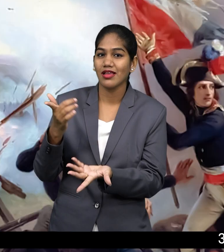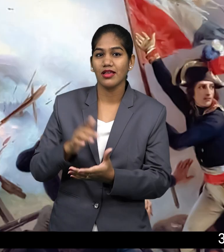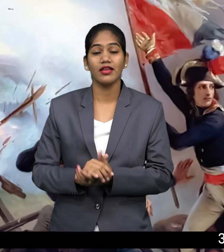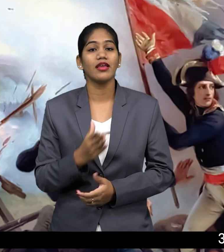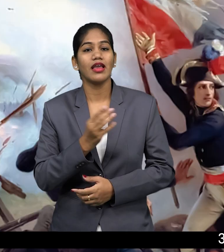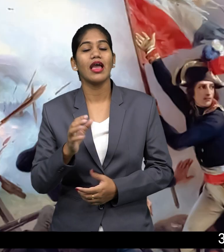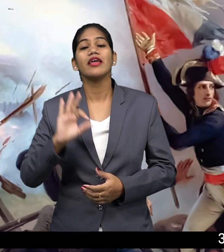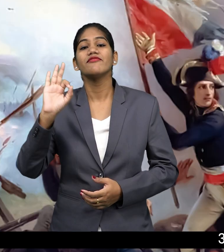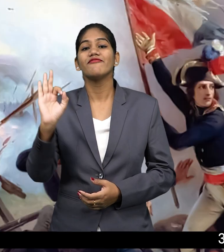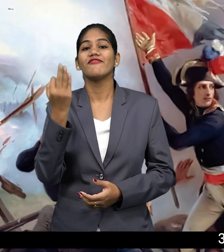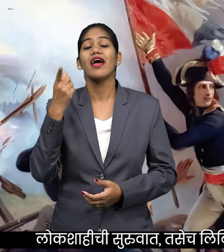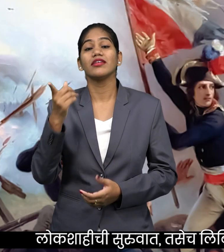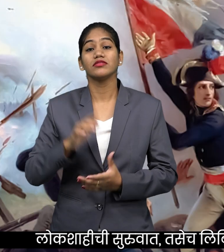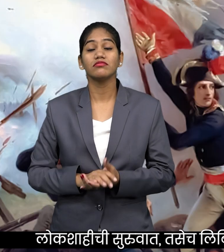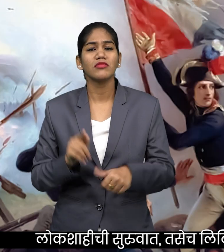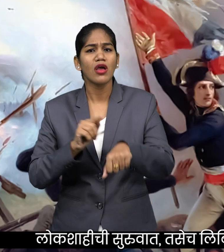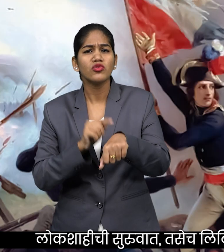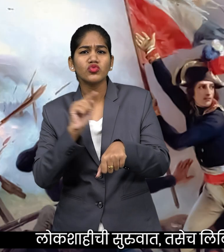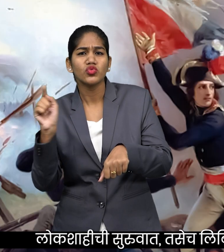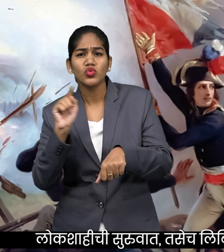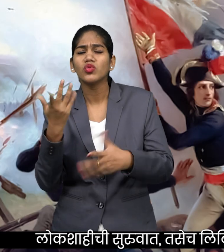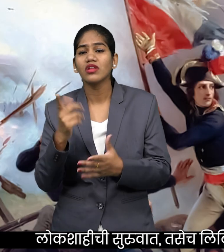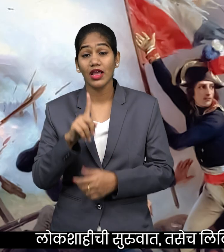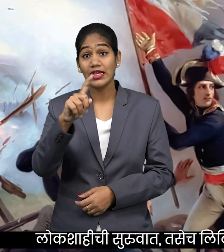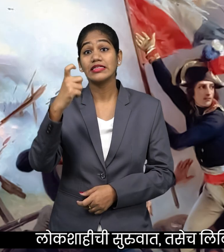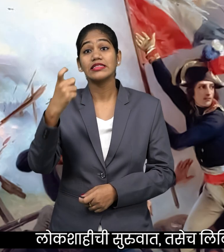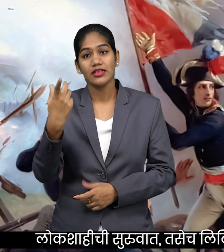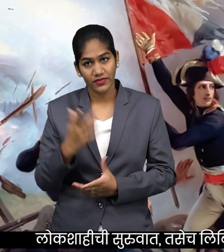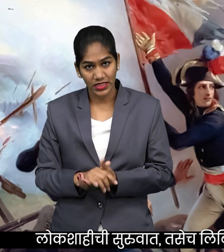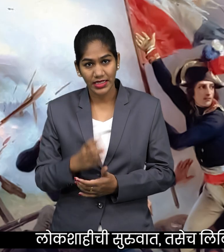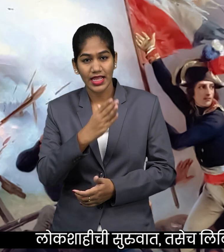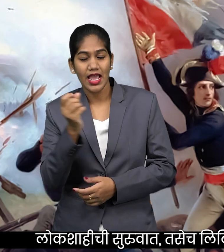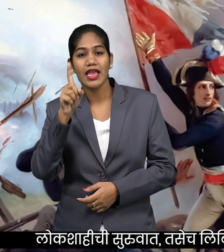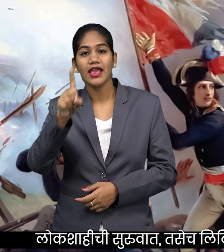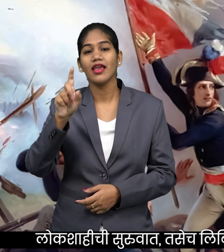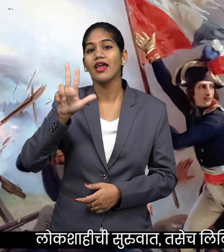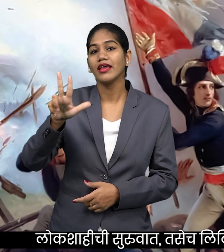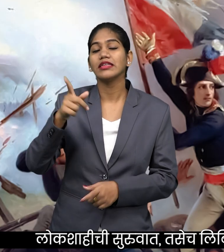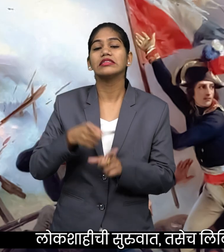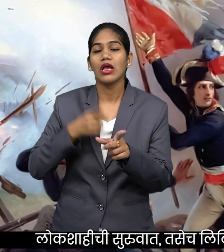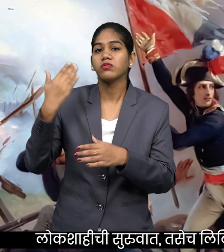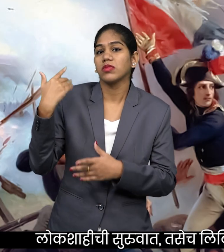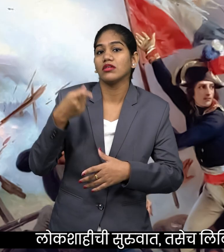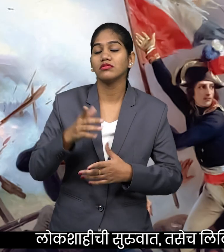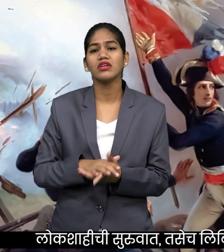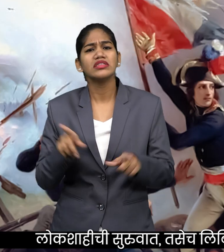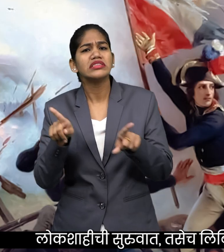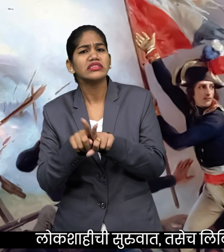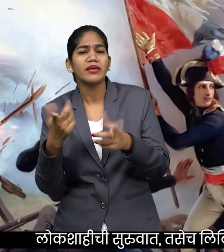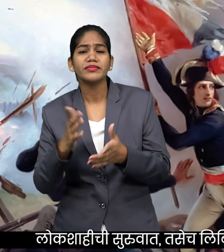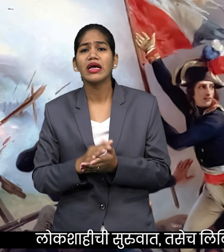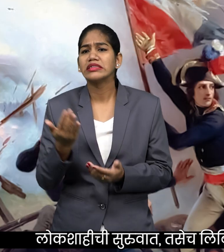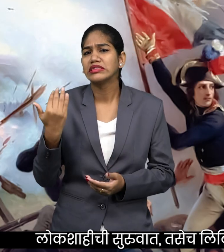आणि फ्रान्समधील लोकशाहीची सुरुवात, तसेच लिबिया आणि